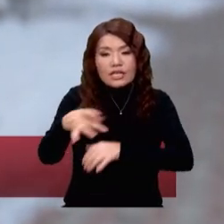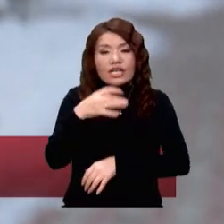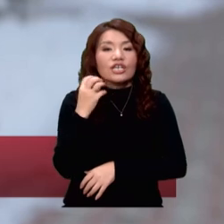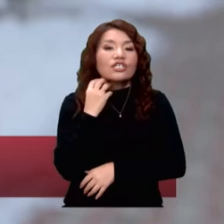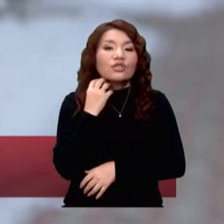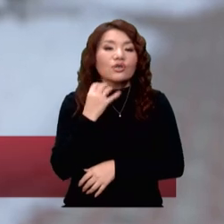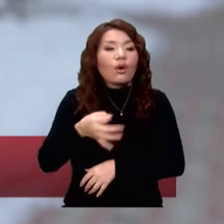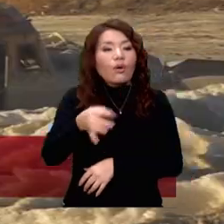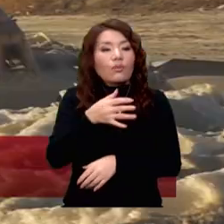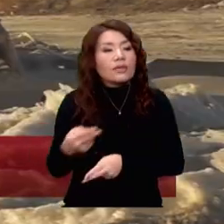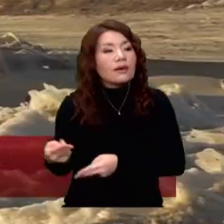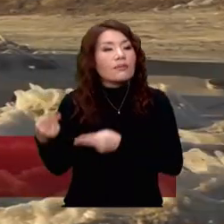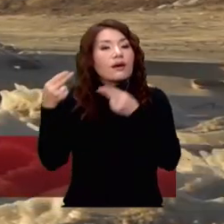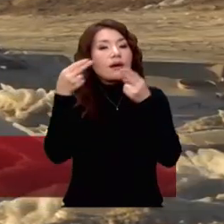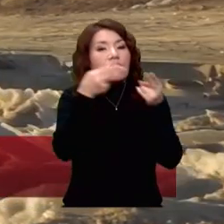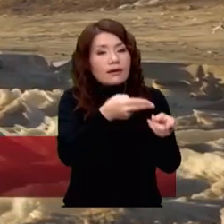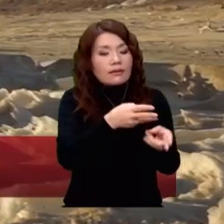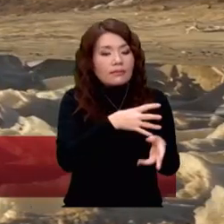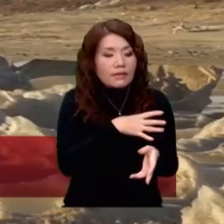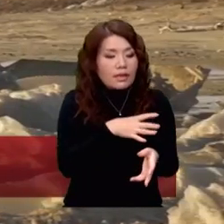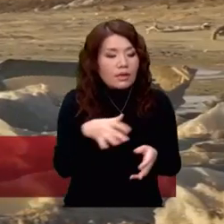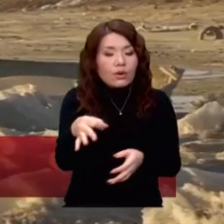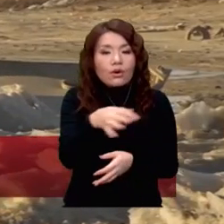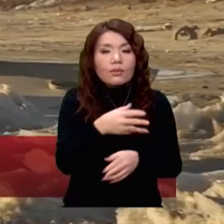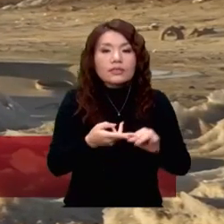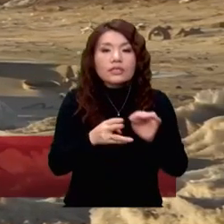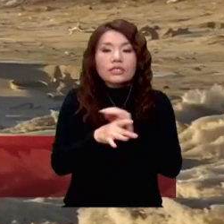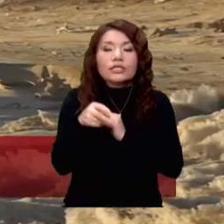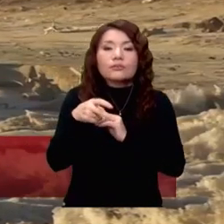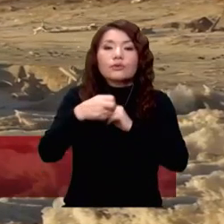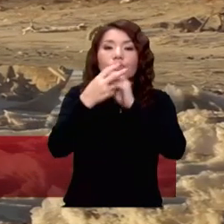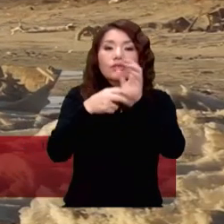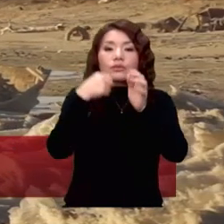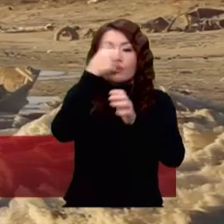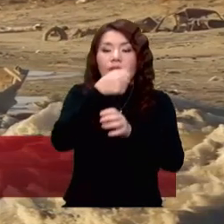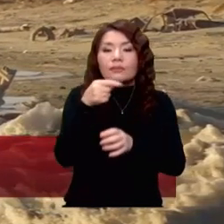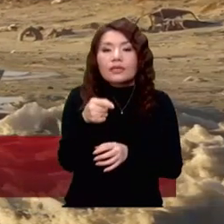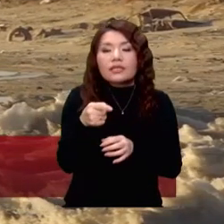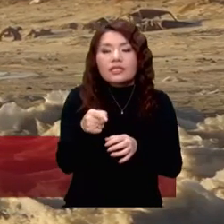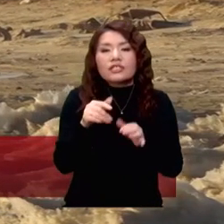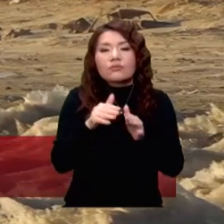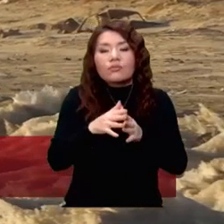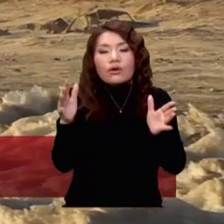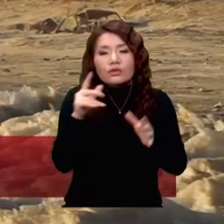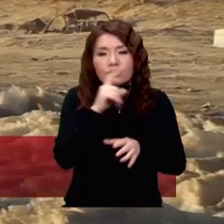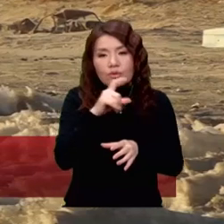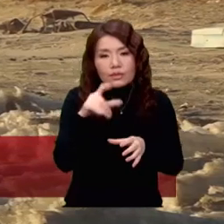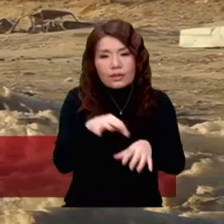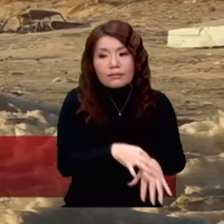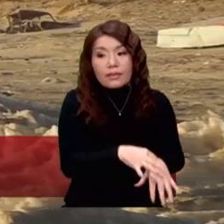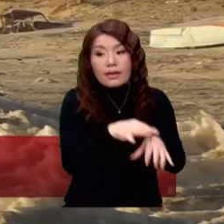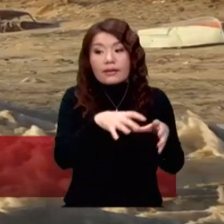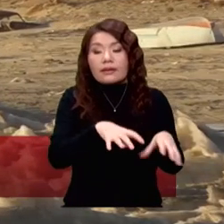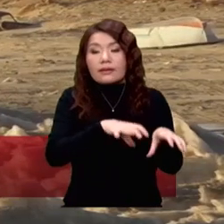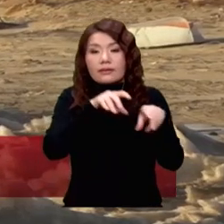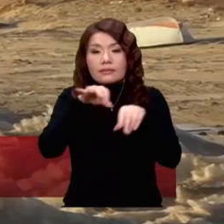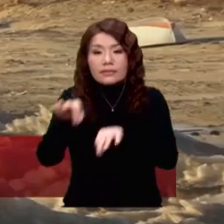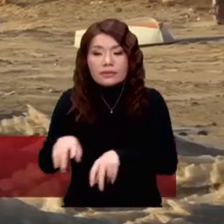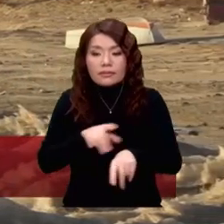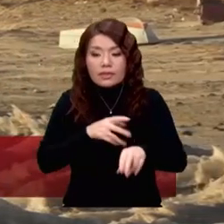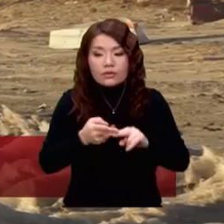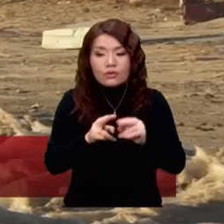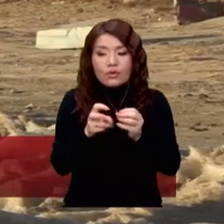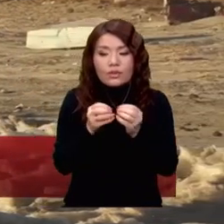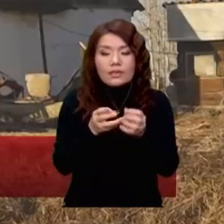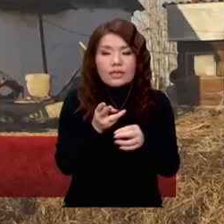облысына барып қайтты. Жалпы облыс аумағына 2017 жылдан бері 1000-нан аса отбасы көшіріліп әкелінген. Ал соңғы 10 жылда